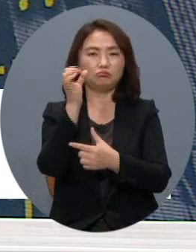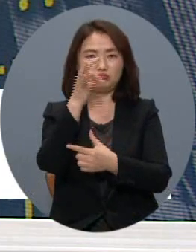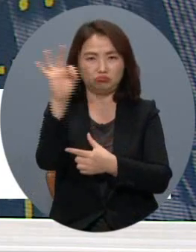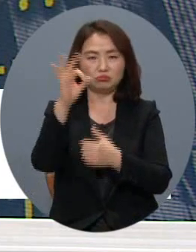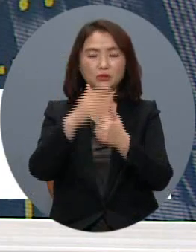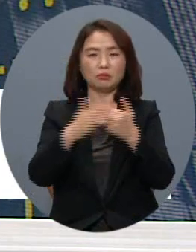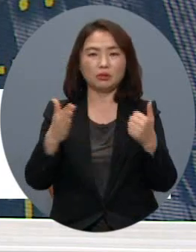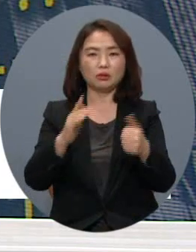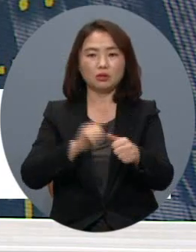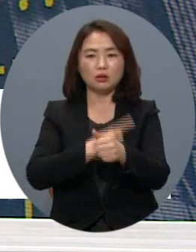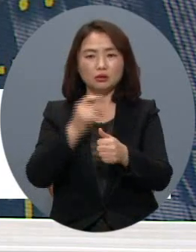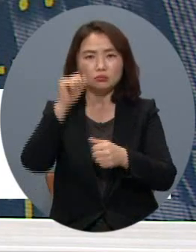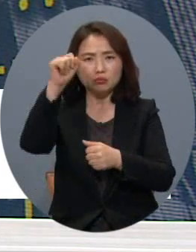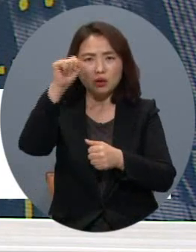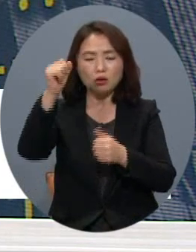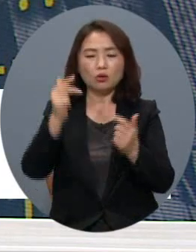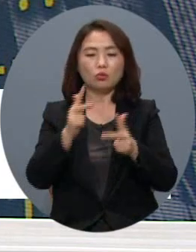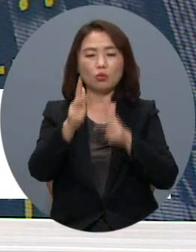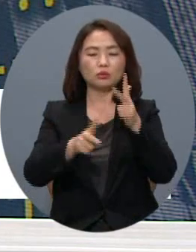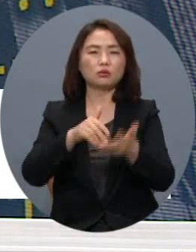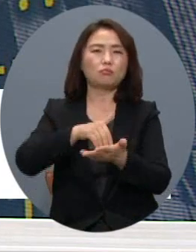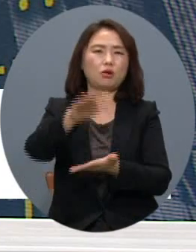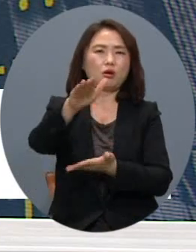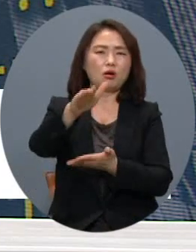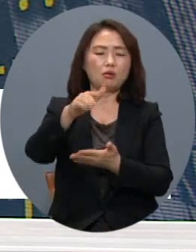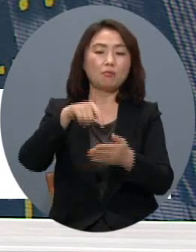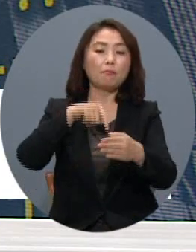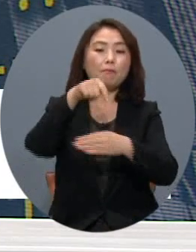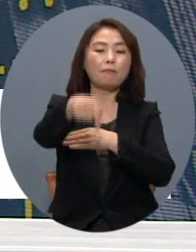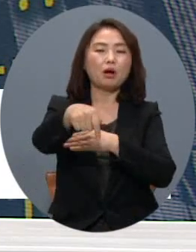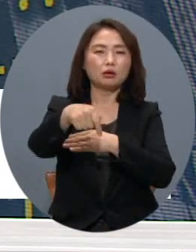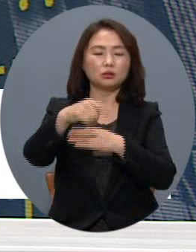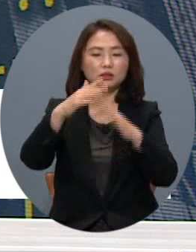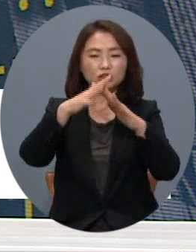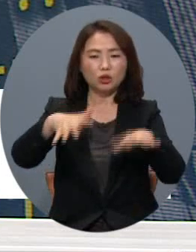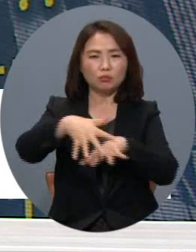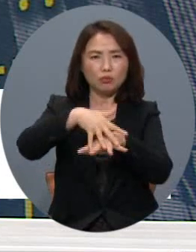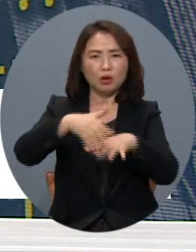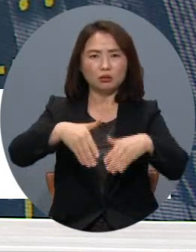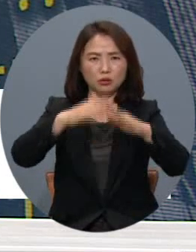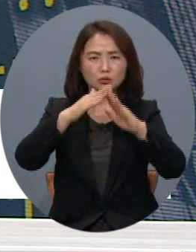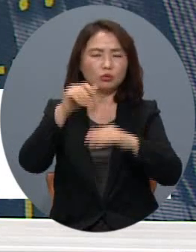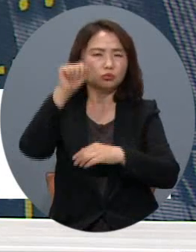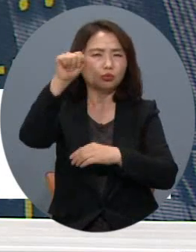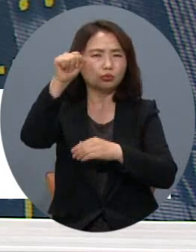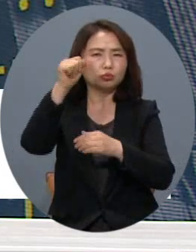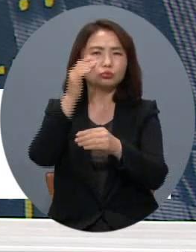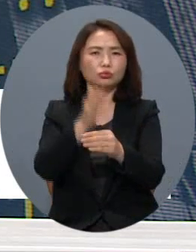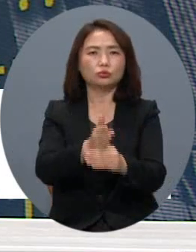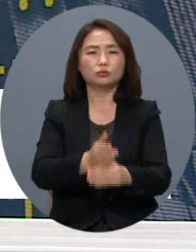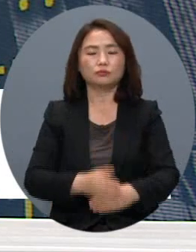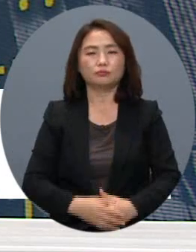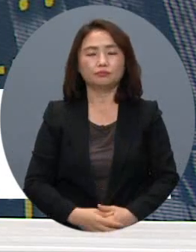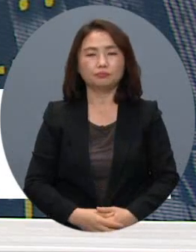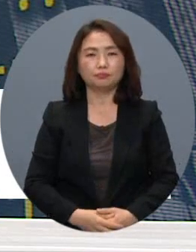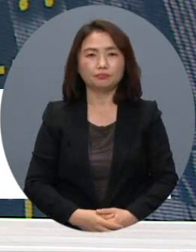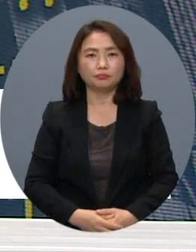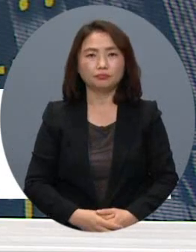노동자들이 농성하던 공장에서 쫓겨나게 되면서 공장 밖에서 천막 농성에 들어갔습니다. 이상원 기자가